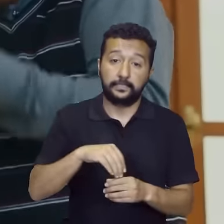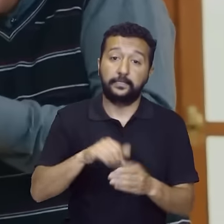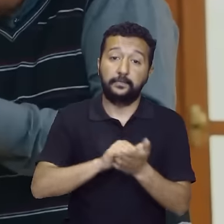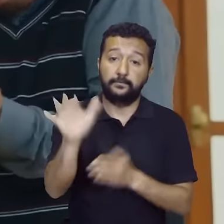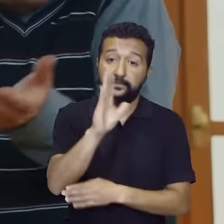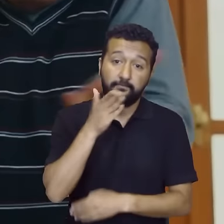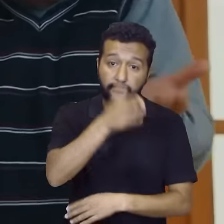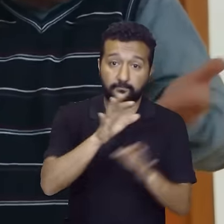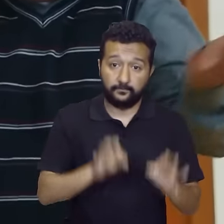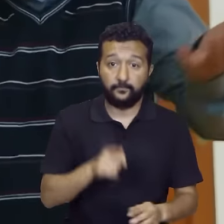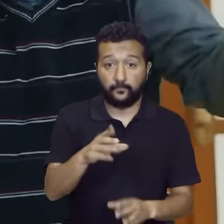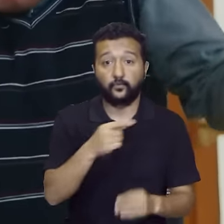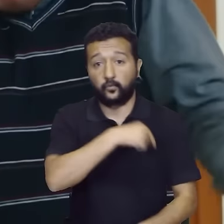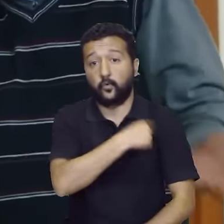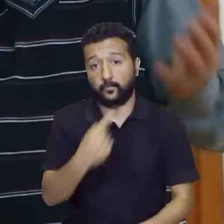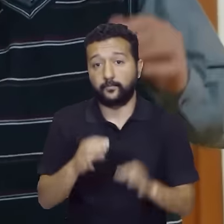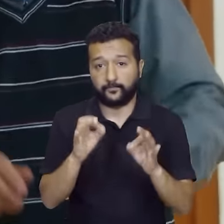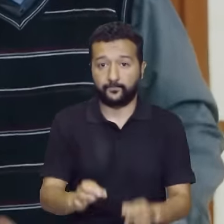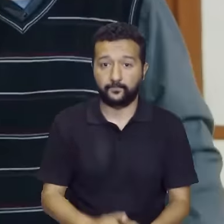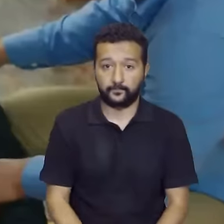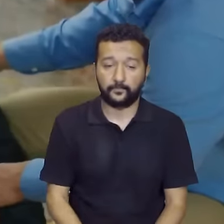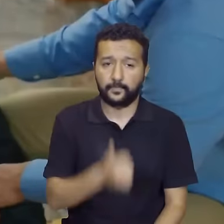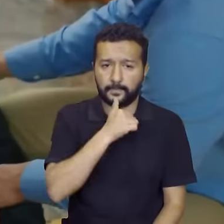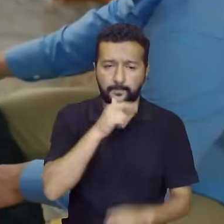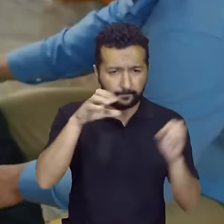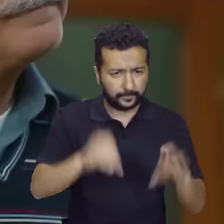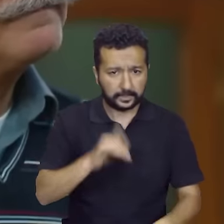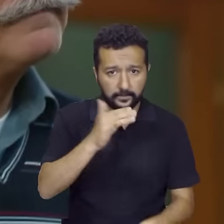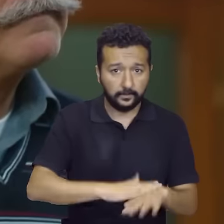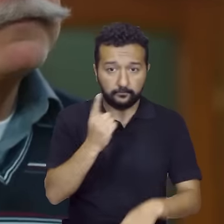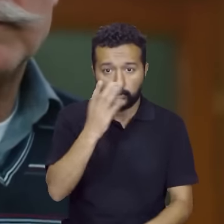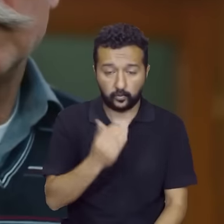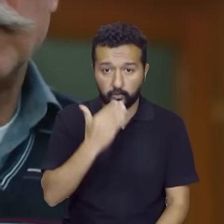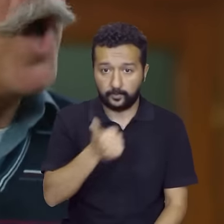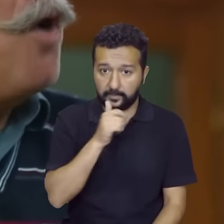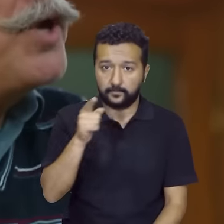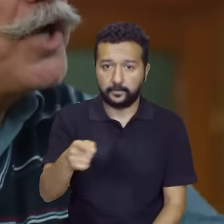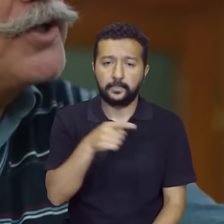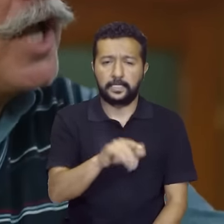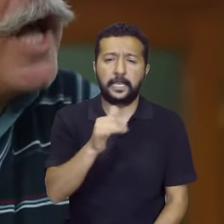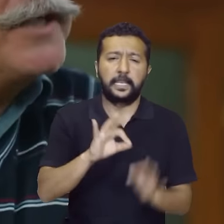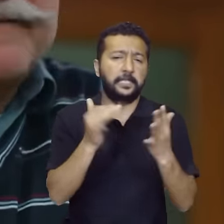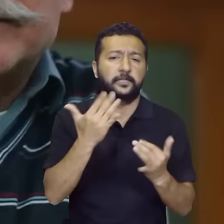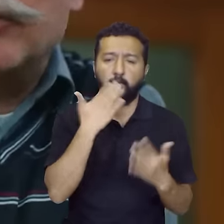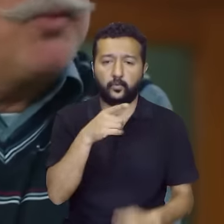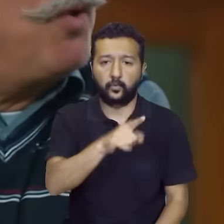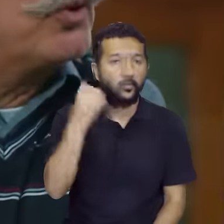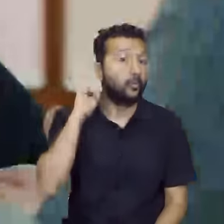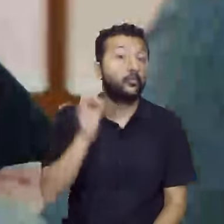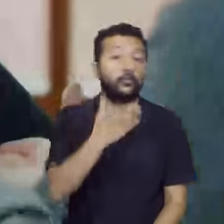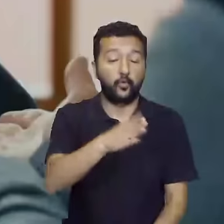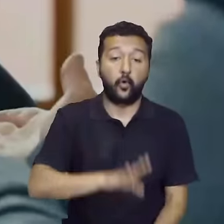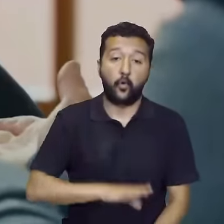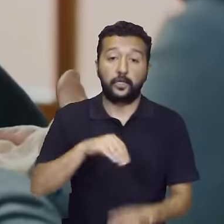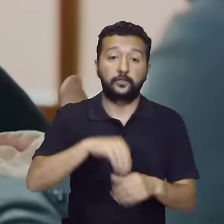hep sinemaya gideriz. Bunlar çok doğal şeylerdir. Baba bırak şimdi şakayı, bir şey oldu diyorum adama. Yahu ne şakası, Allah'ını seversen duymuyor